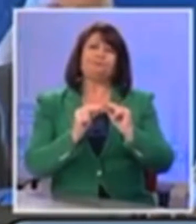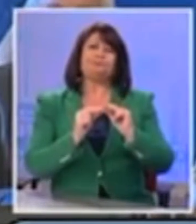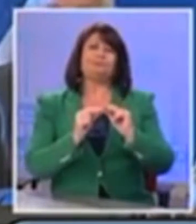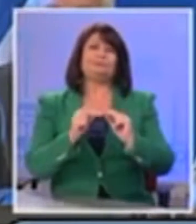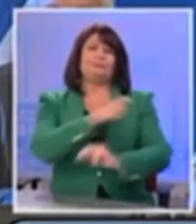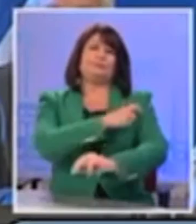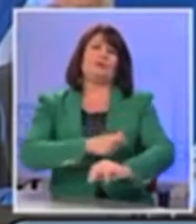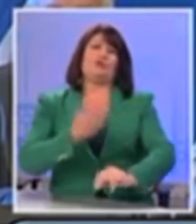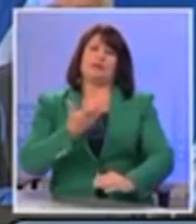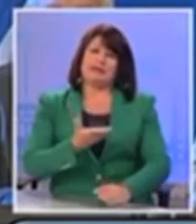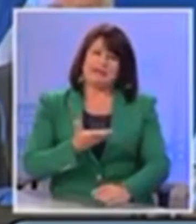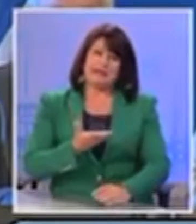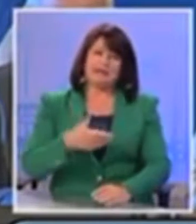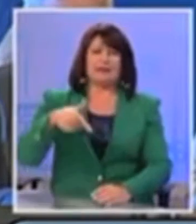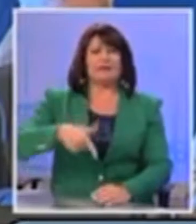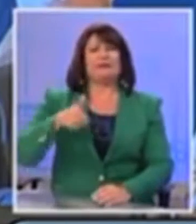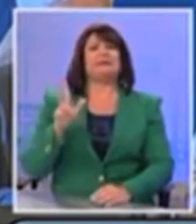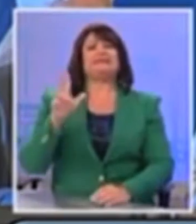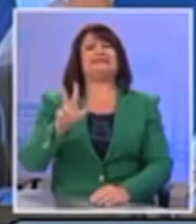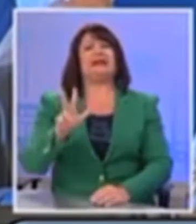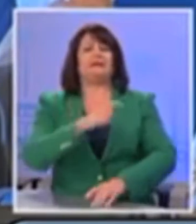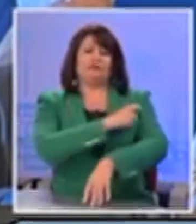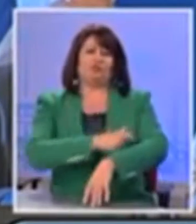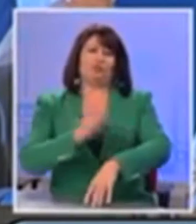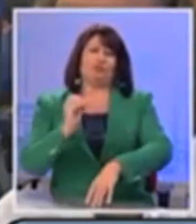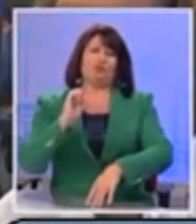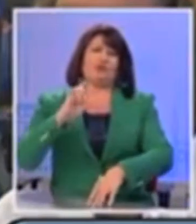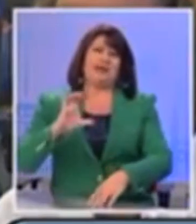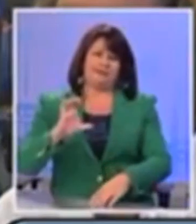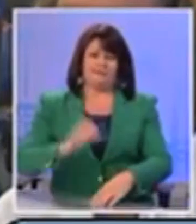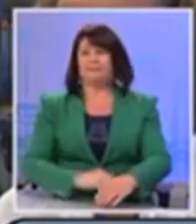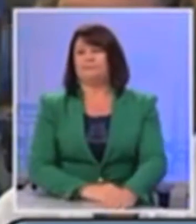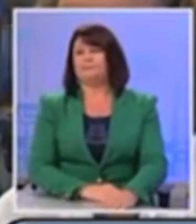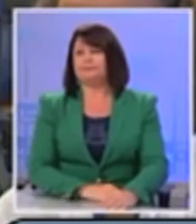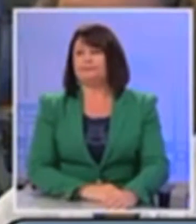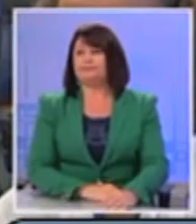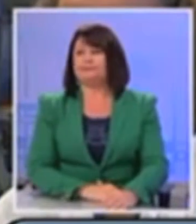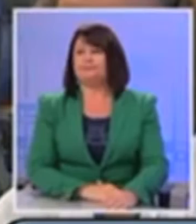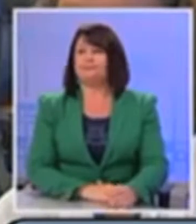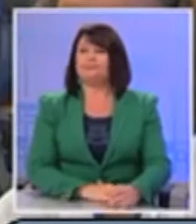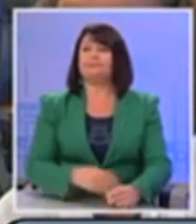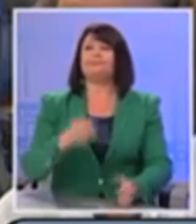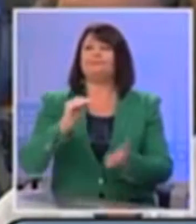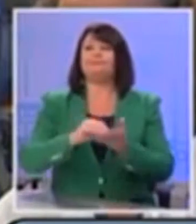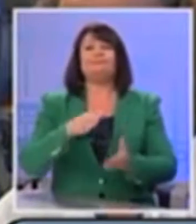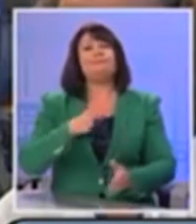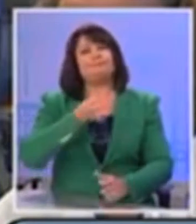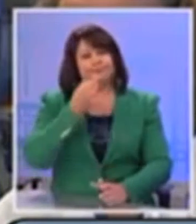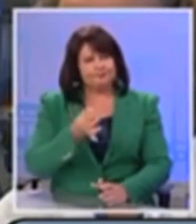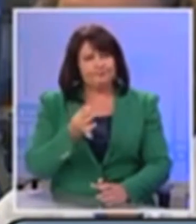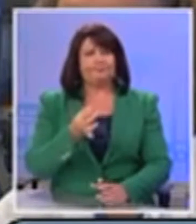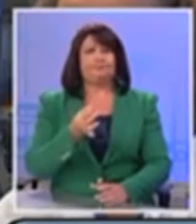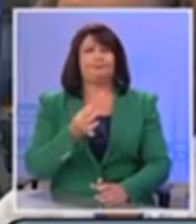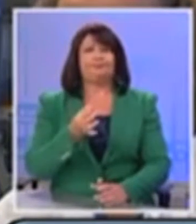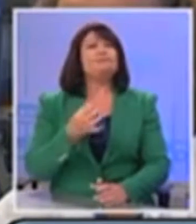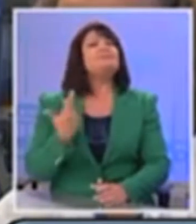j'ai indiqué que contrairement à la position de l'Union européenne et